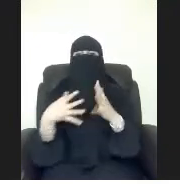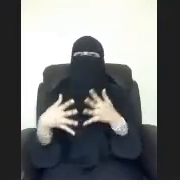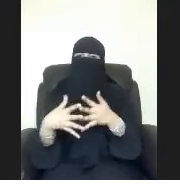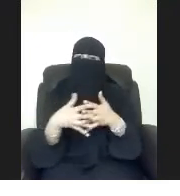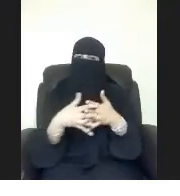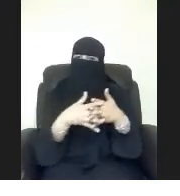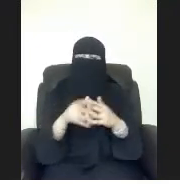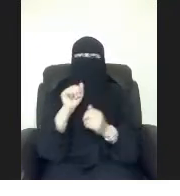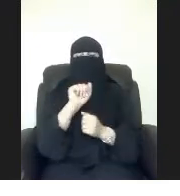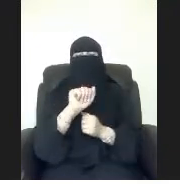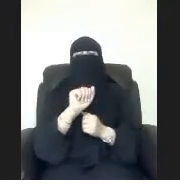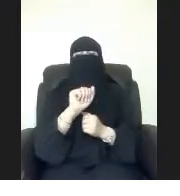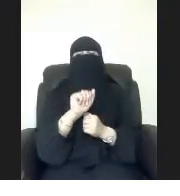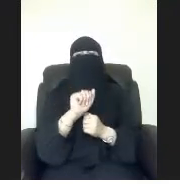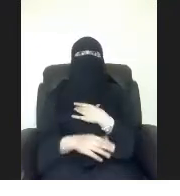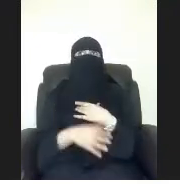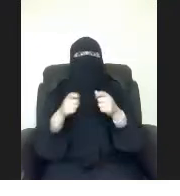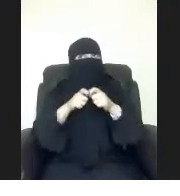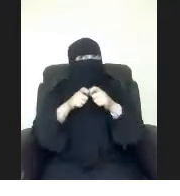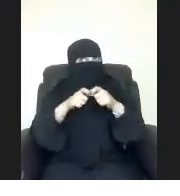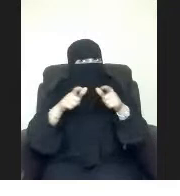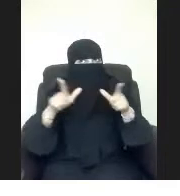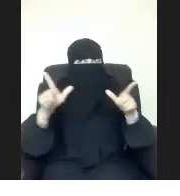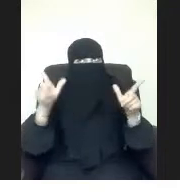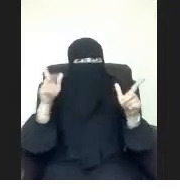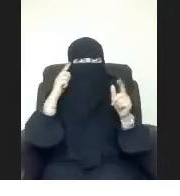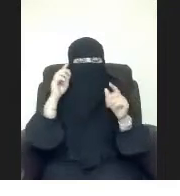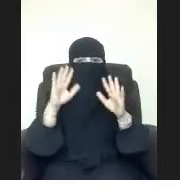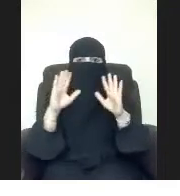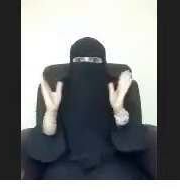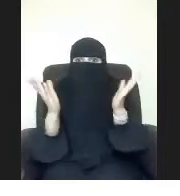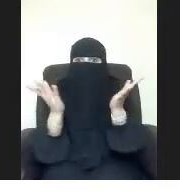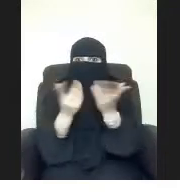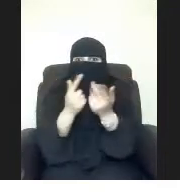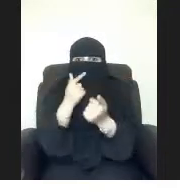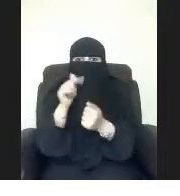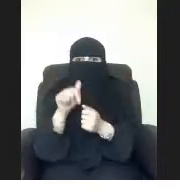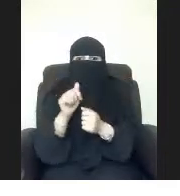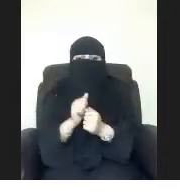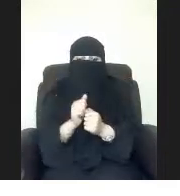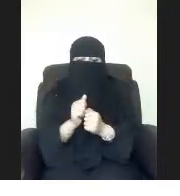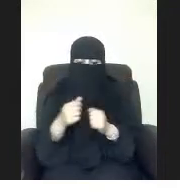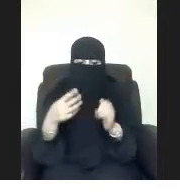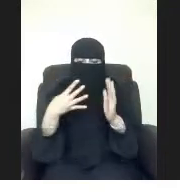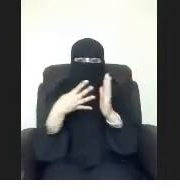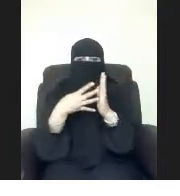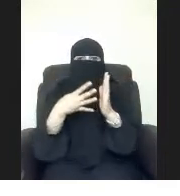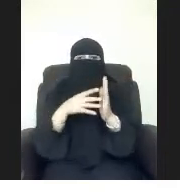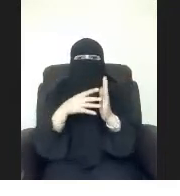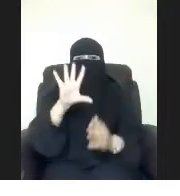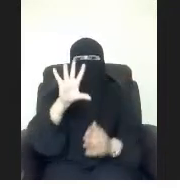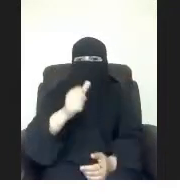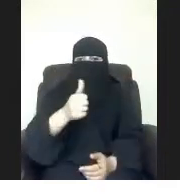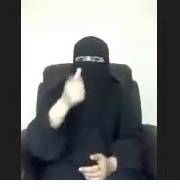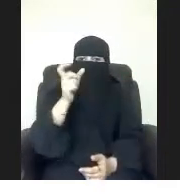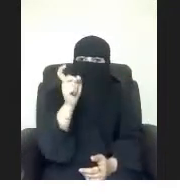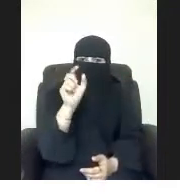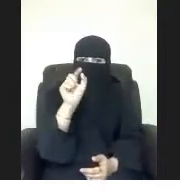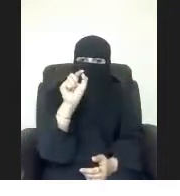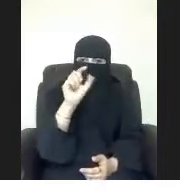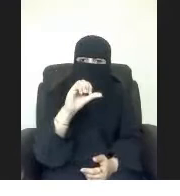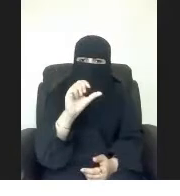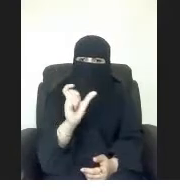والآن انتشرت على مستوى واسع، حتى هارفارد في بعض المقررات